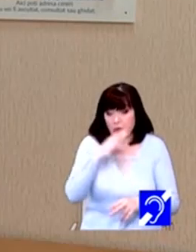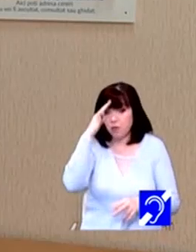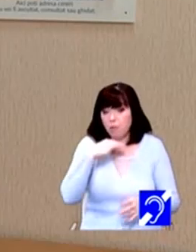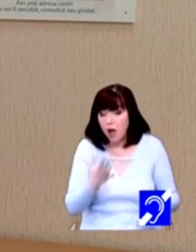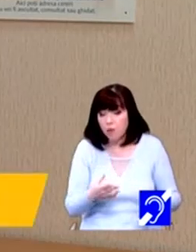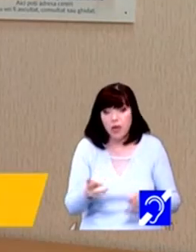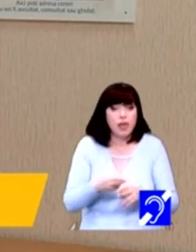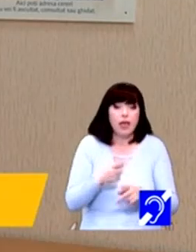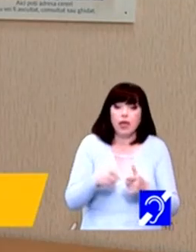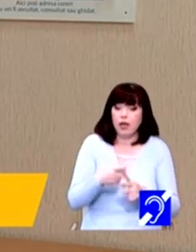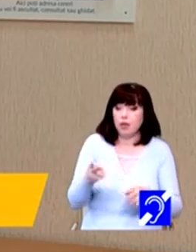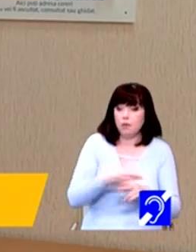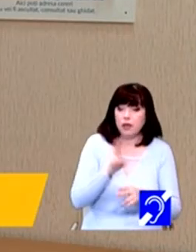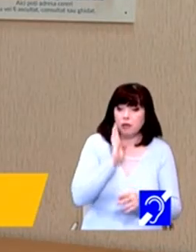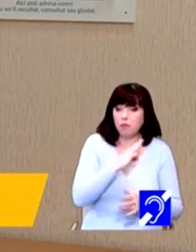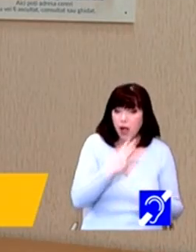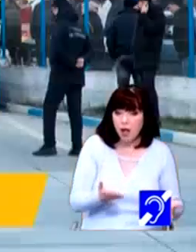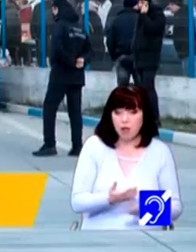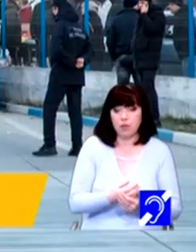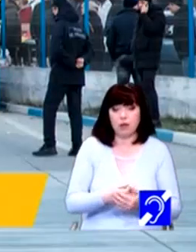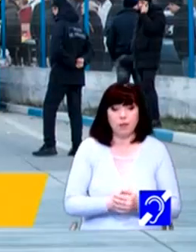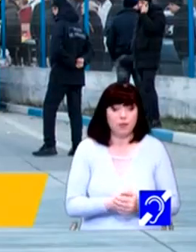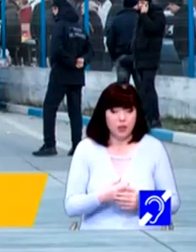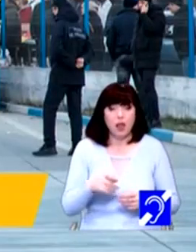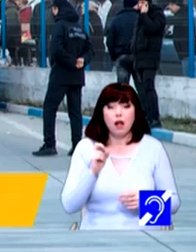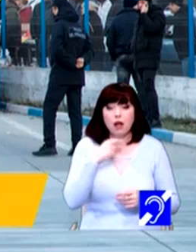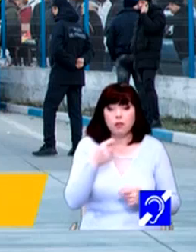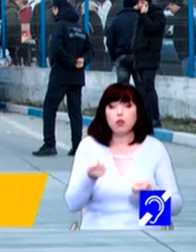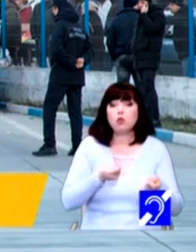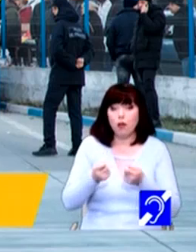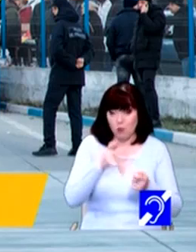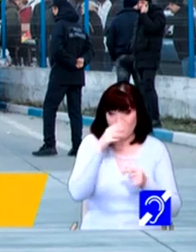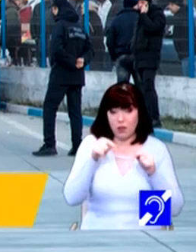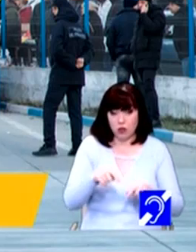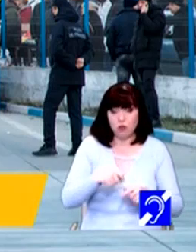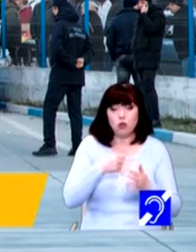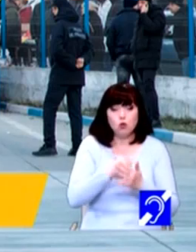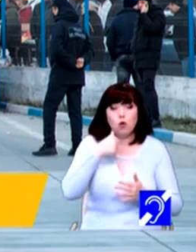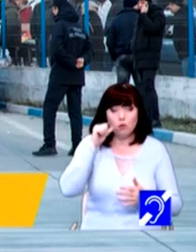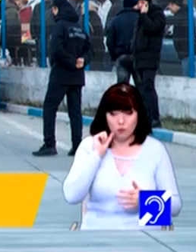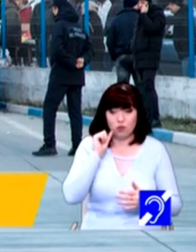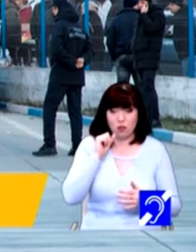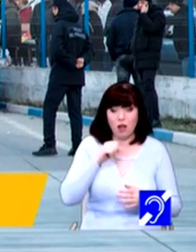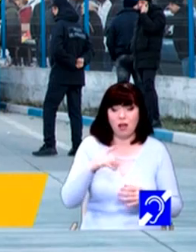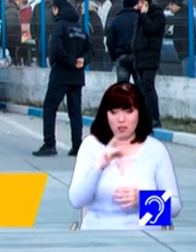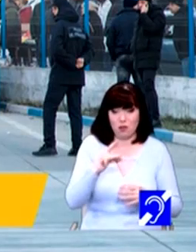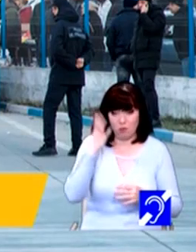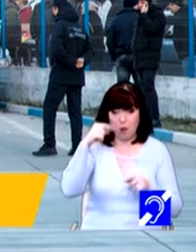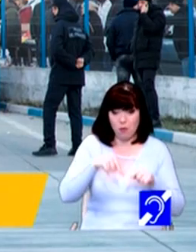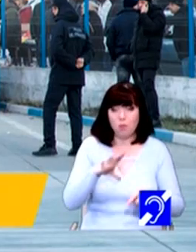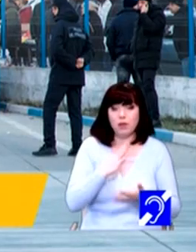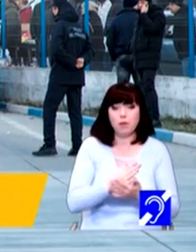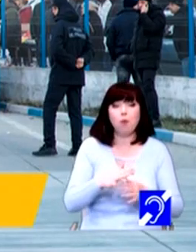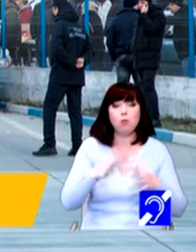sau chiar și fără mame, sunt aduși la hotar și transmiși. Potrivit autorităților de la Chișinău, până ieri pe teritoriul Republicii Moldova se aflau